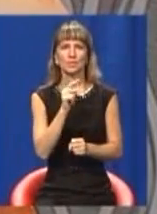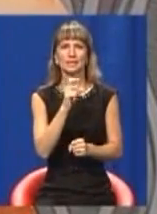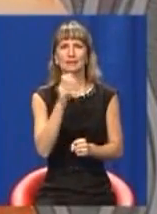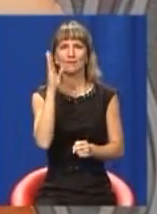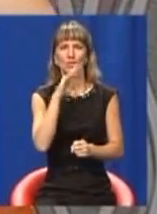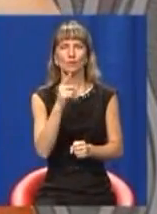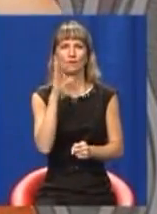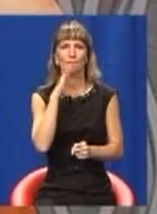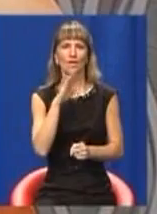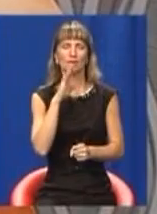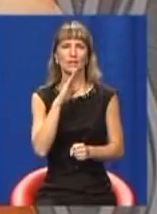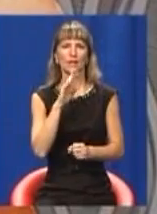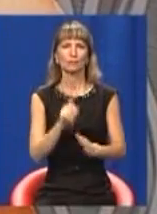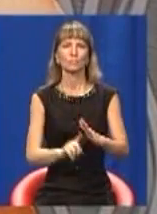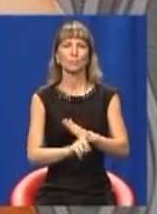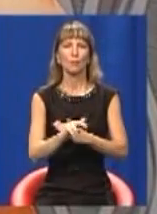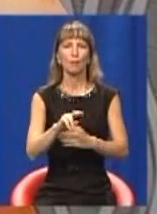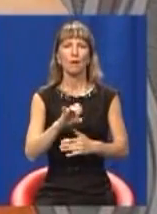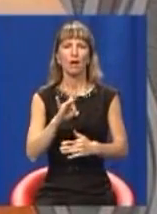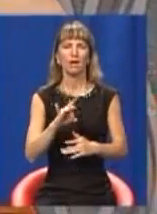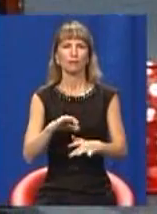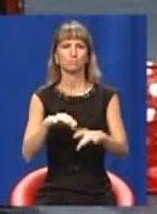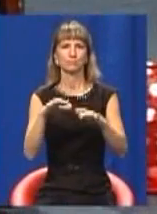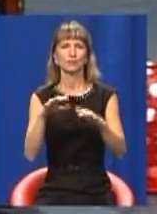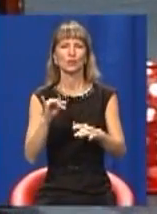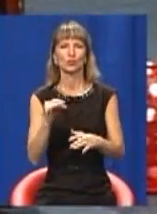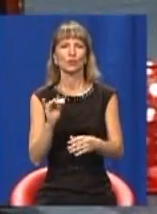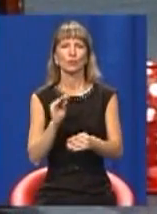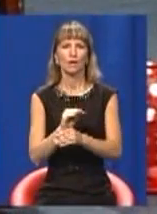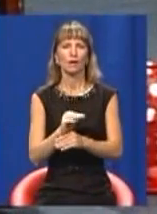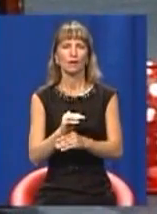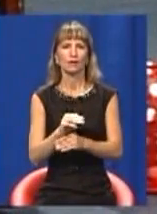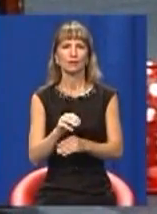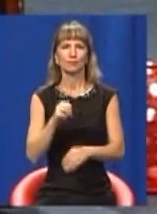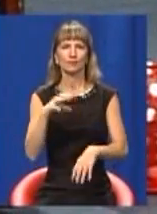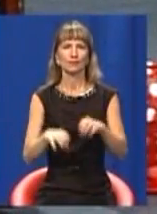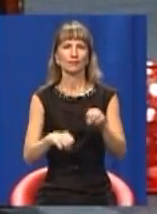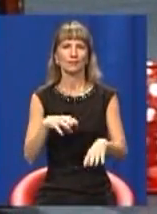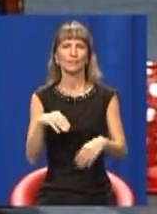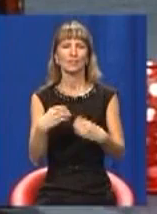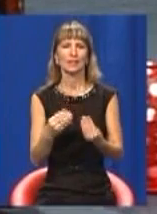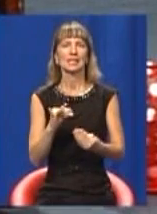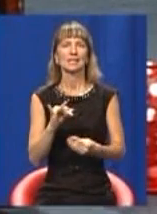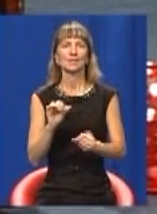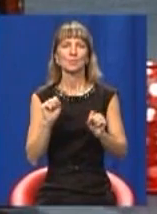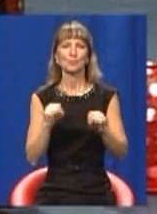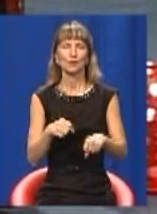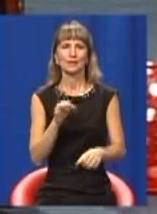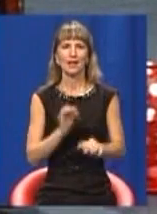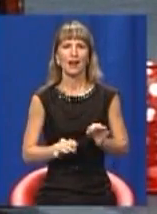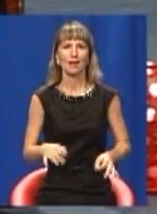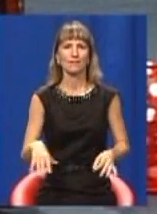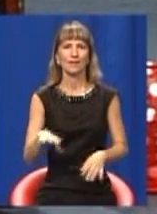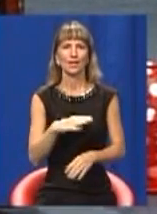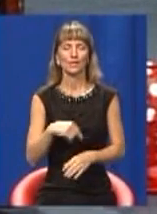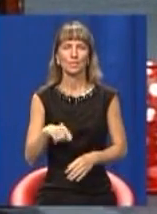водою, тому що вода, окрім того, що починає парувати, вона ще починає, знаєте, такі бульбашки дуже-дуже сильні виділяти і від того може заляпати все, що